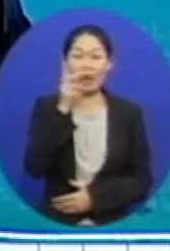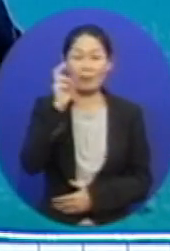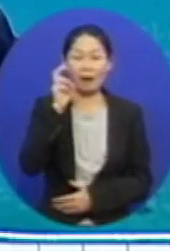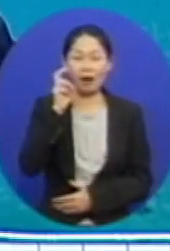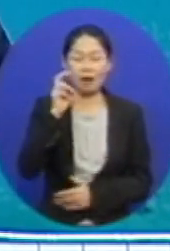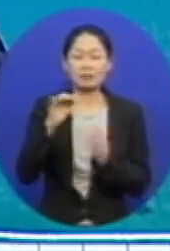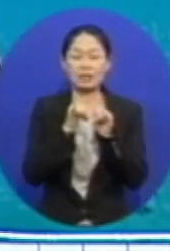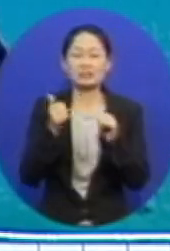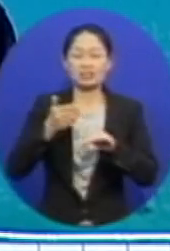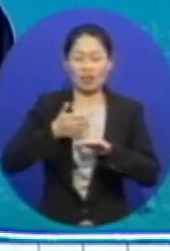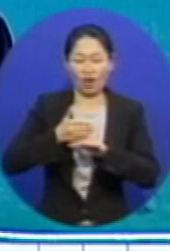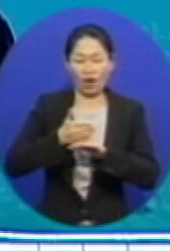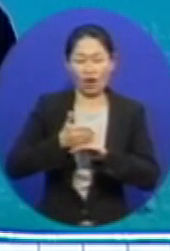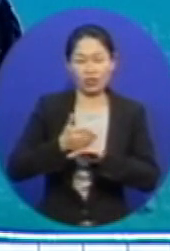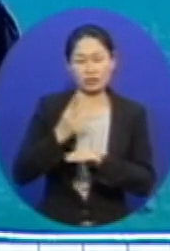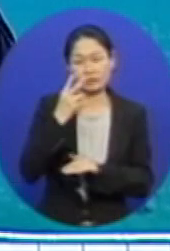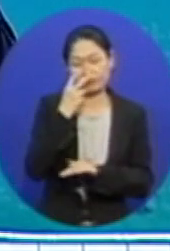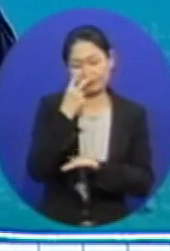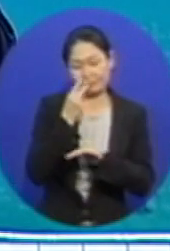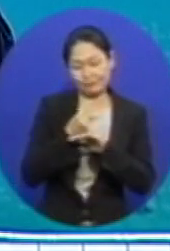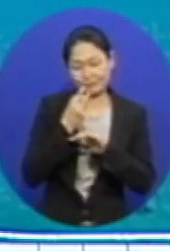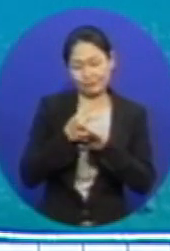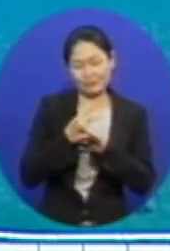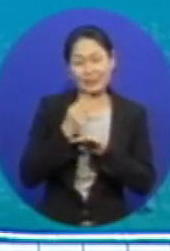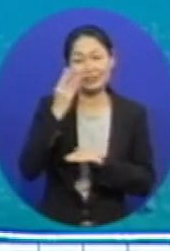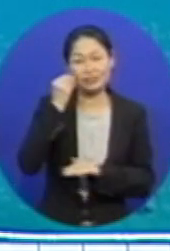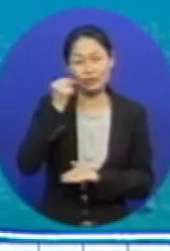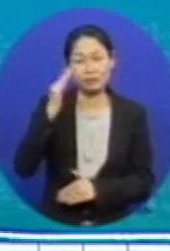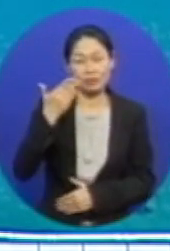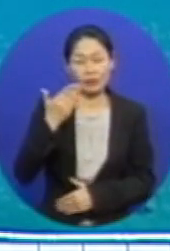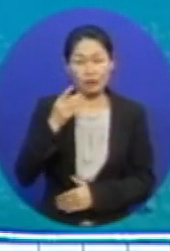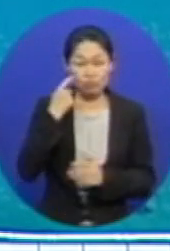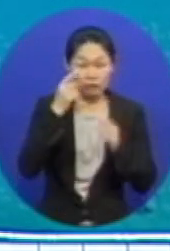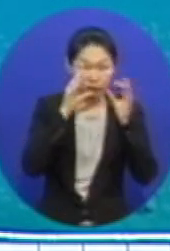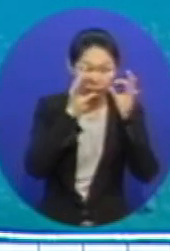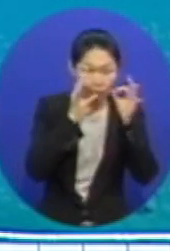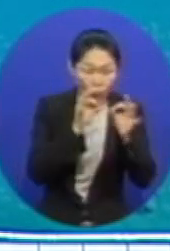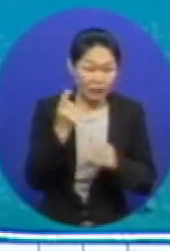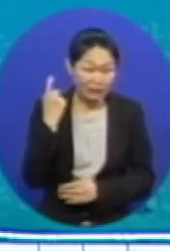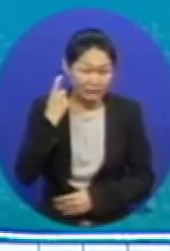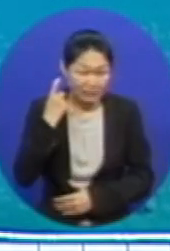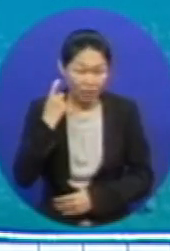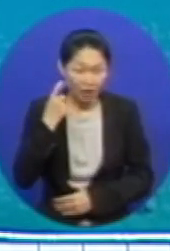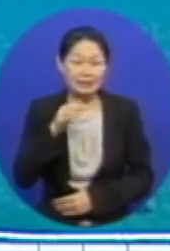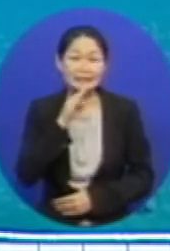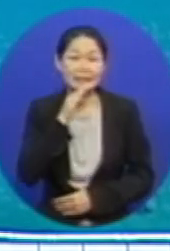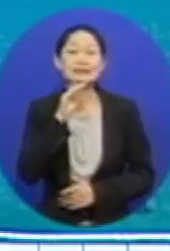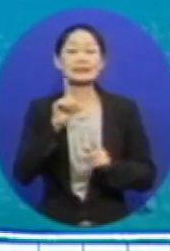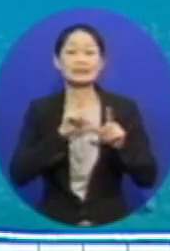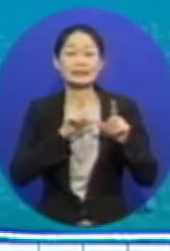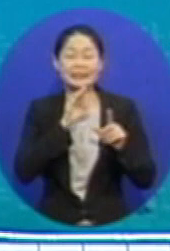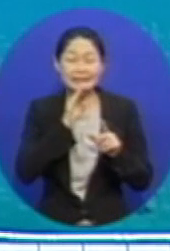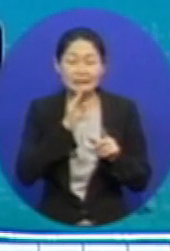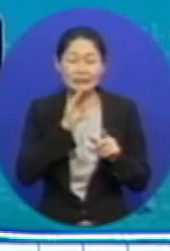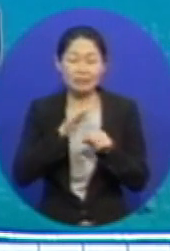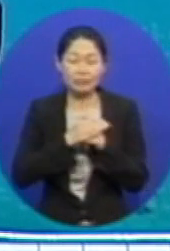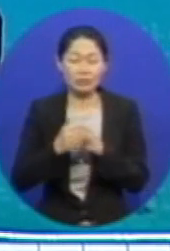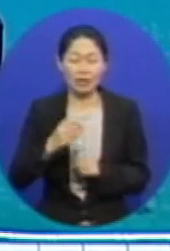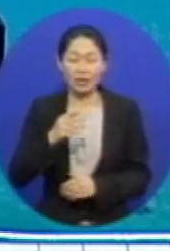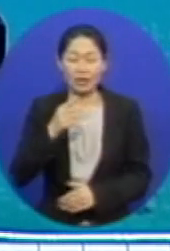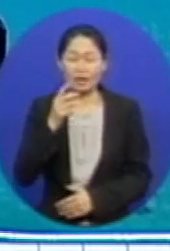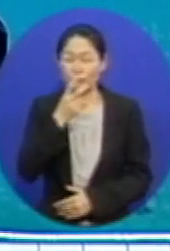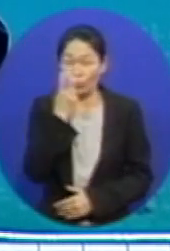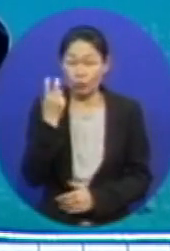적응에 가요 눈으로 보고 귀로 듣는 것만 사실이다 똑똑한 것 같아도 비커 속의